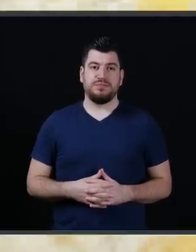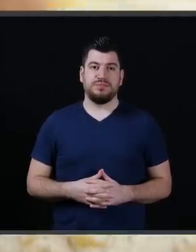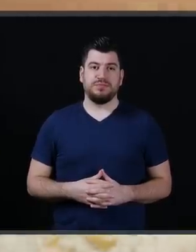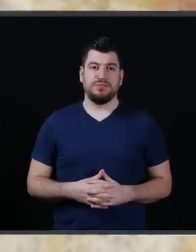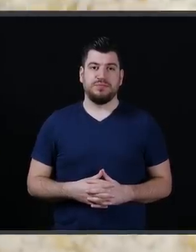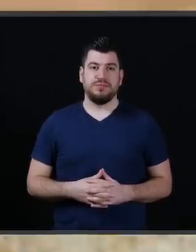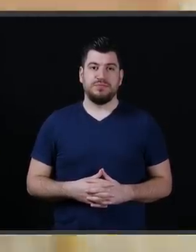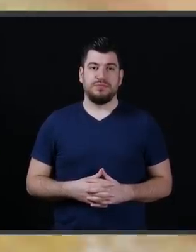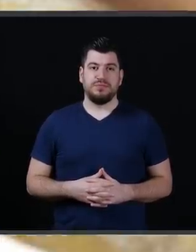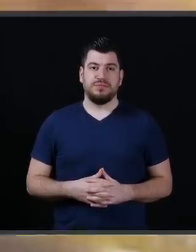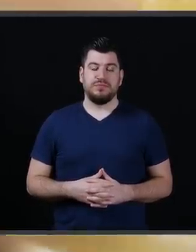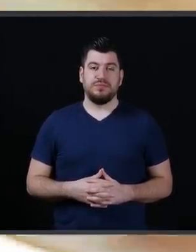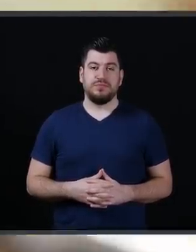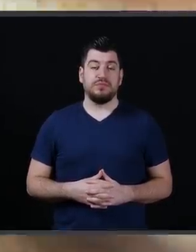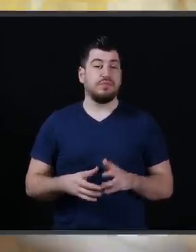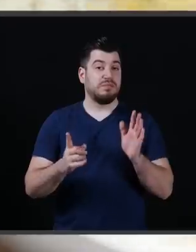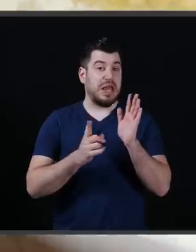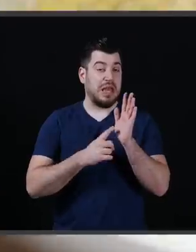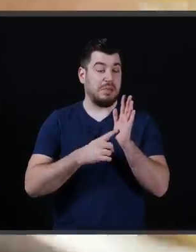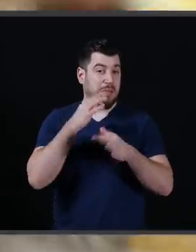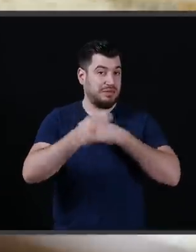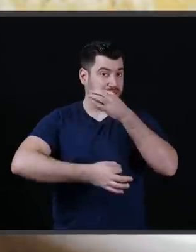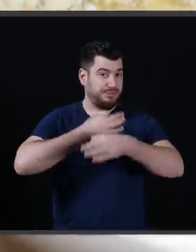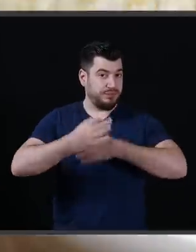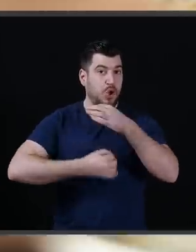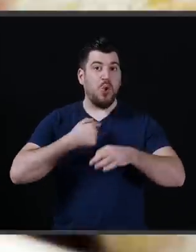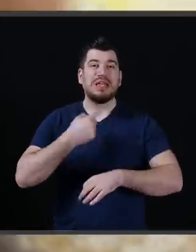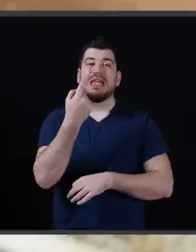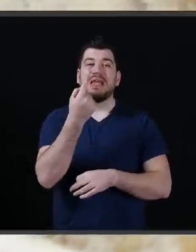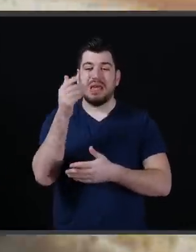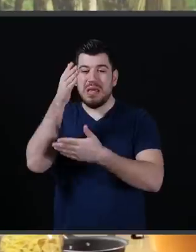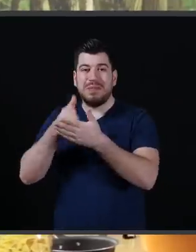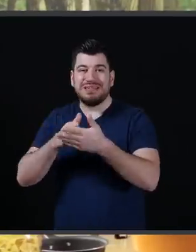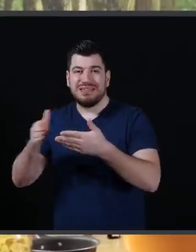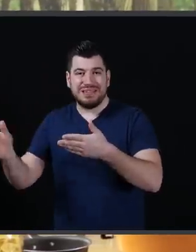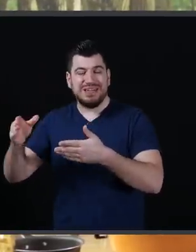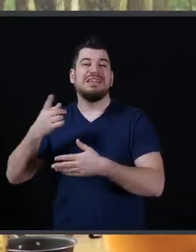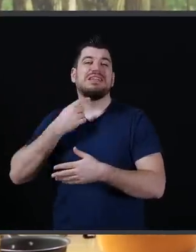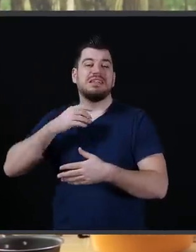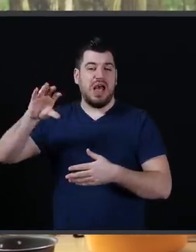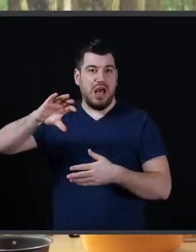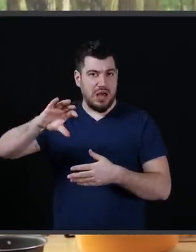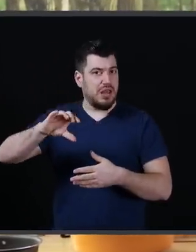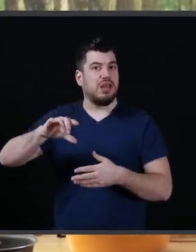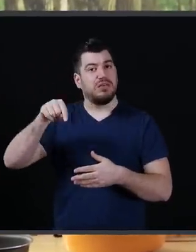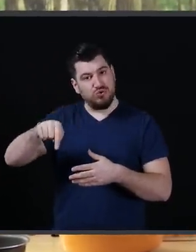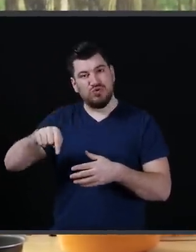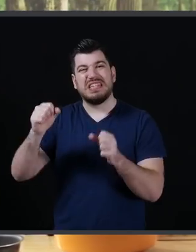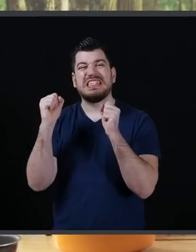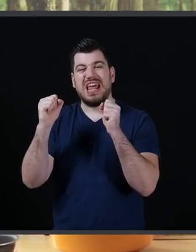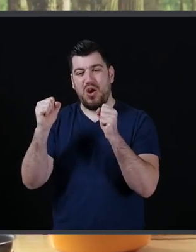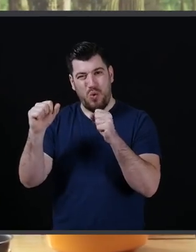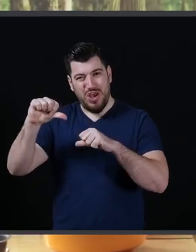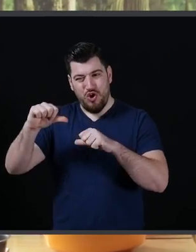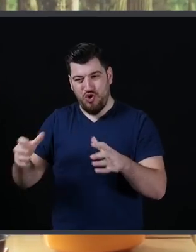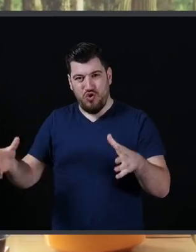Να θυμίσω ότι η μισή ζάχαρη βρίσκεται εδώ μέσα Και η άλλη μισή βρίσκεται στη μαρέγκα Να μην μπερδευτείτε γιατί την βάλετε όλοι Στη μαρέγκα